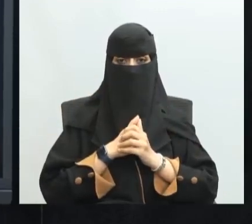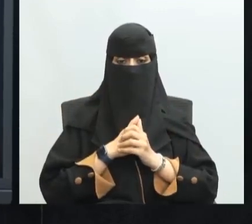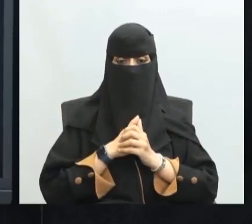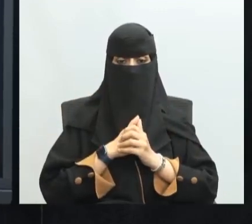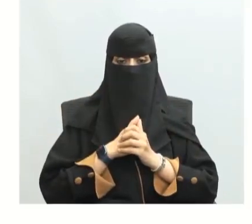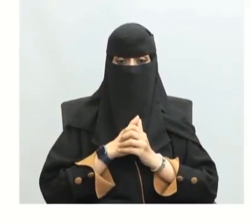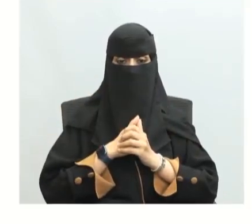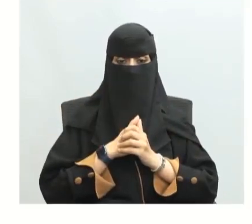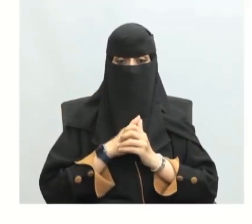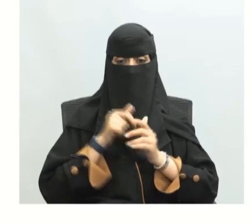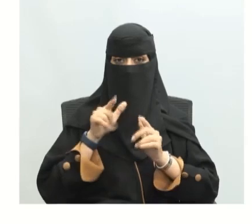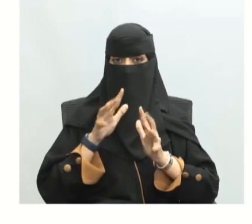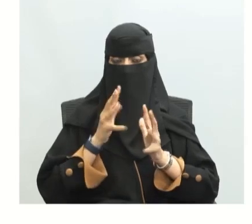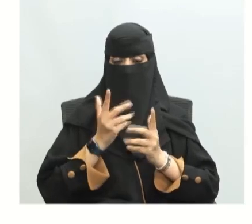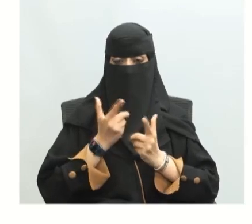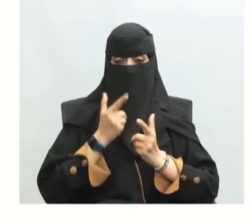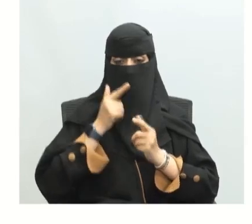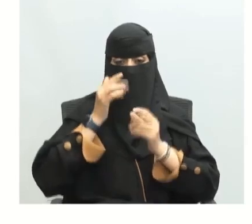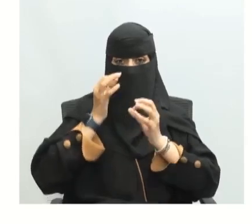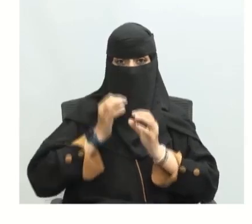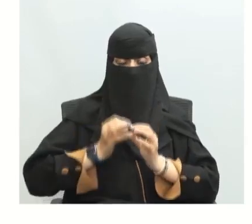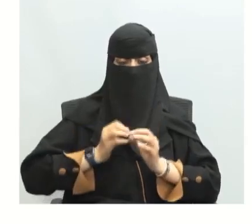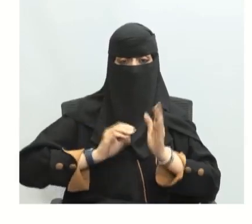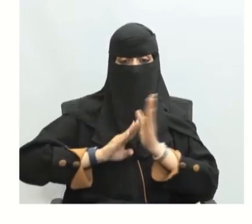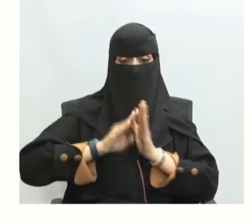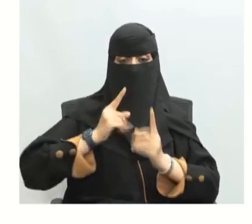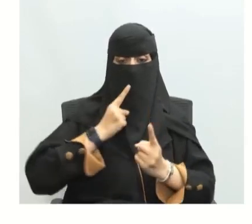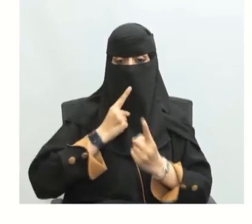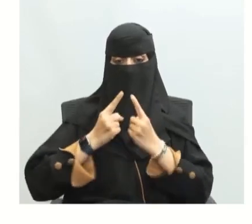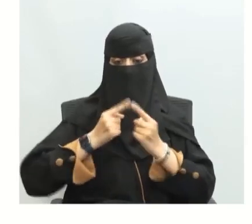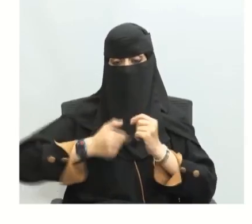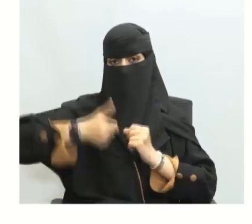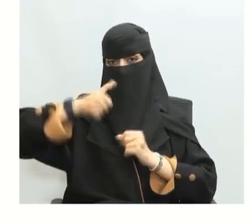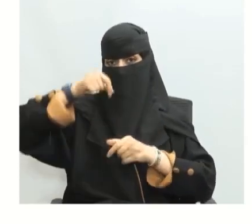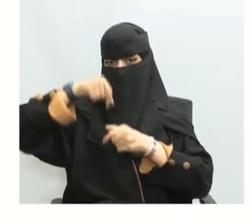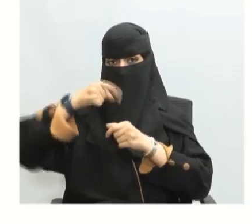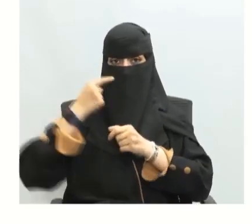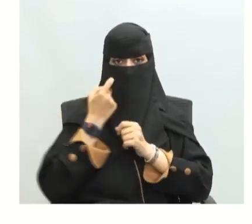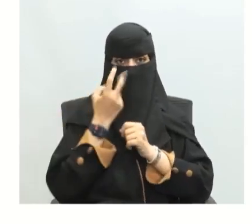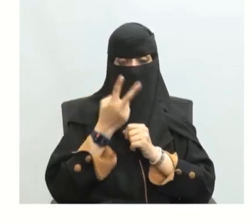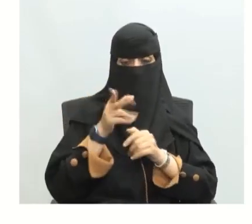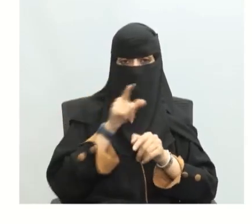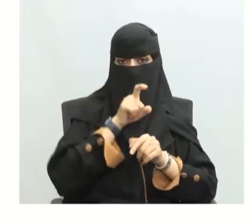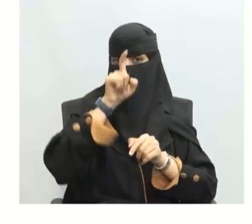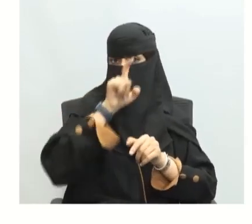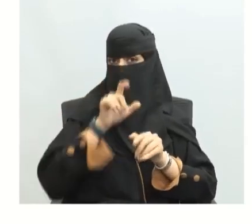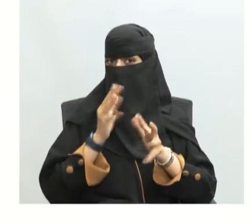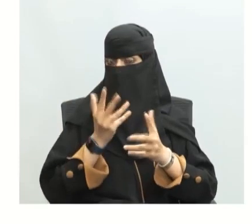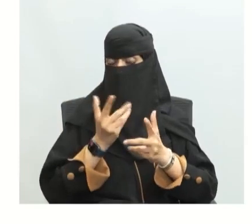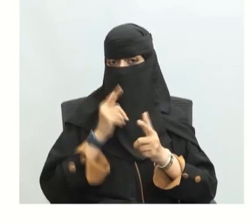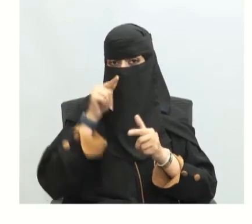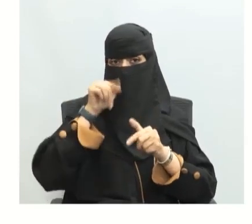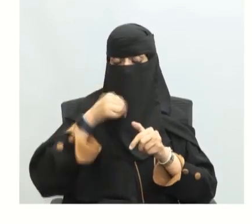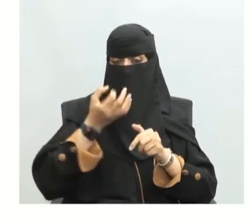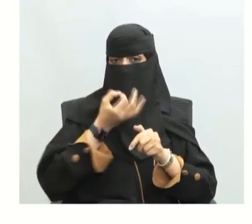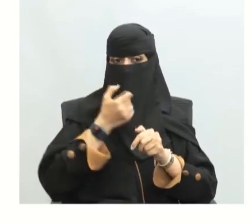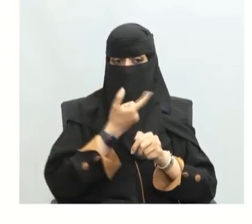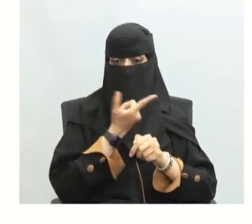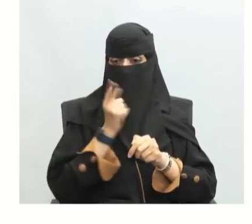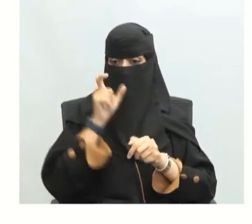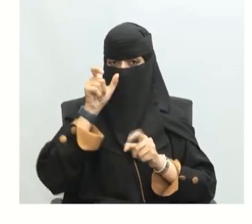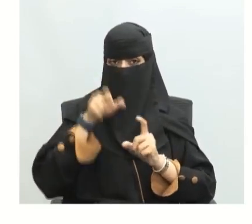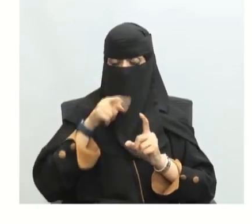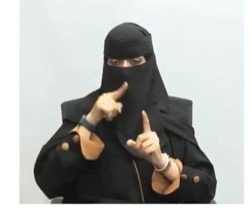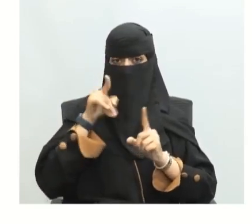السؤال الثالث كيف يتحقق الحوار الناجح في رايك لكلا منا